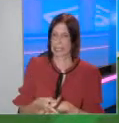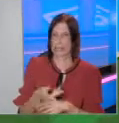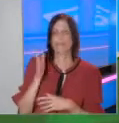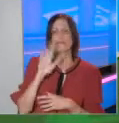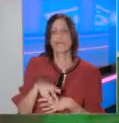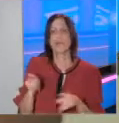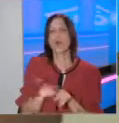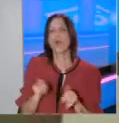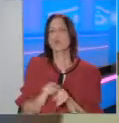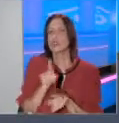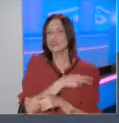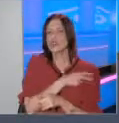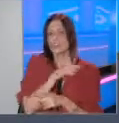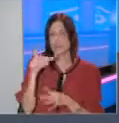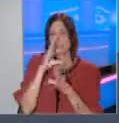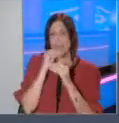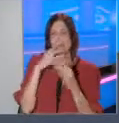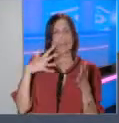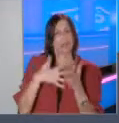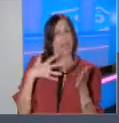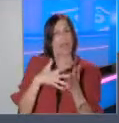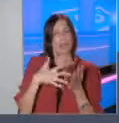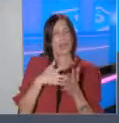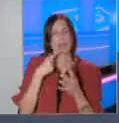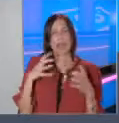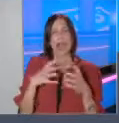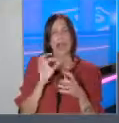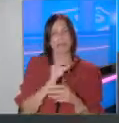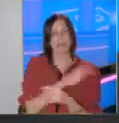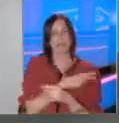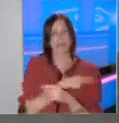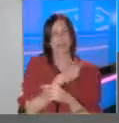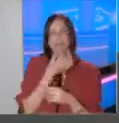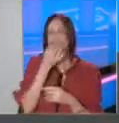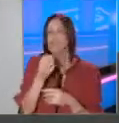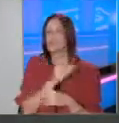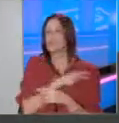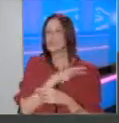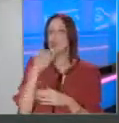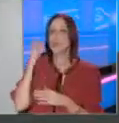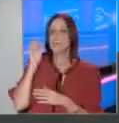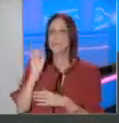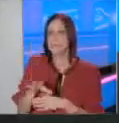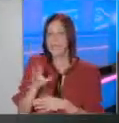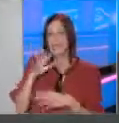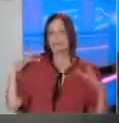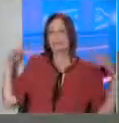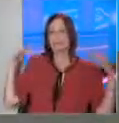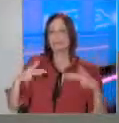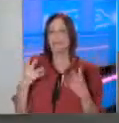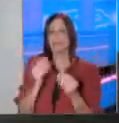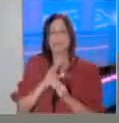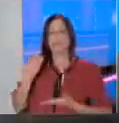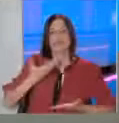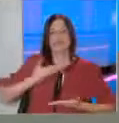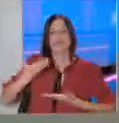אותו שוטר שהזכרת כבר יחקר במחש. אבל השאלה היא, כשהמשטרה מגיעה לשם ויש התקהלות כל כך גדולה, ואין בכלל שיתוף